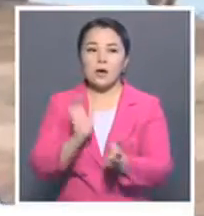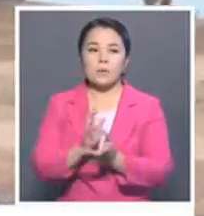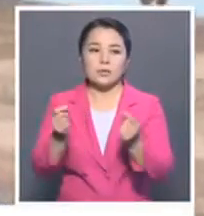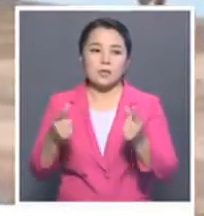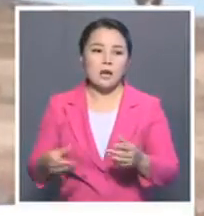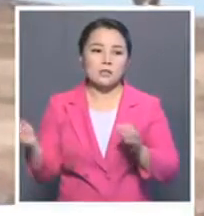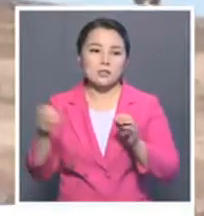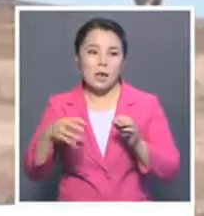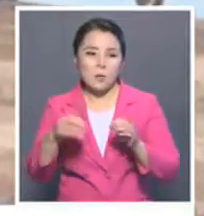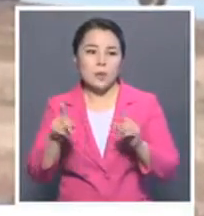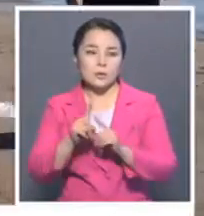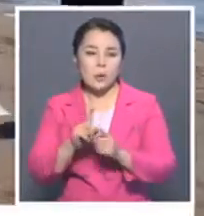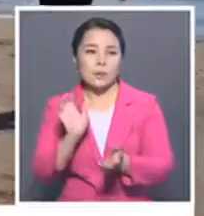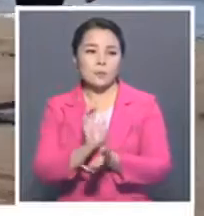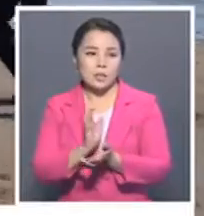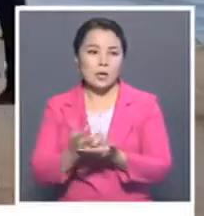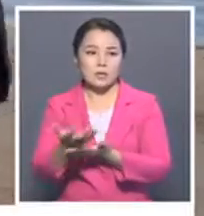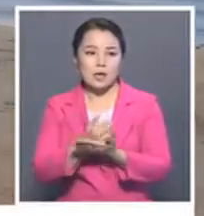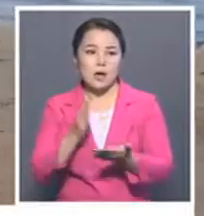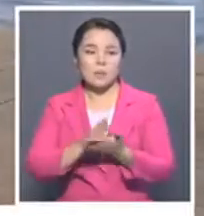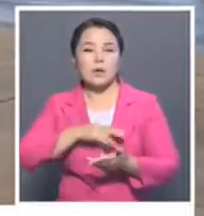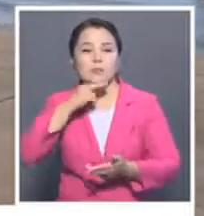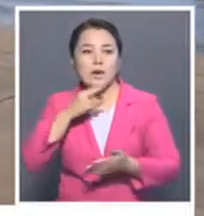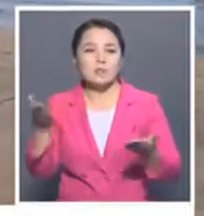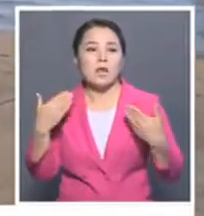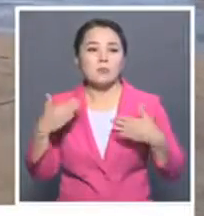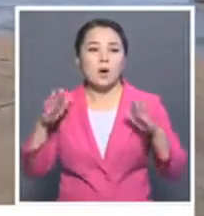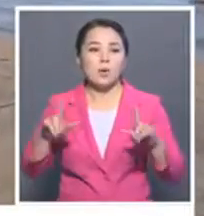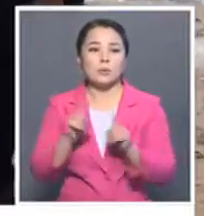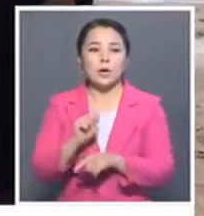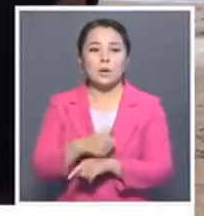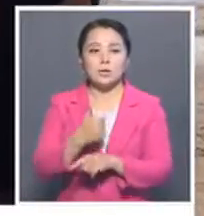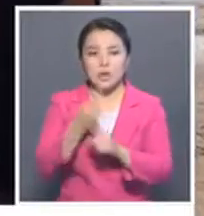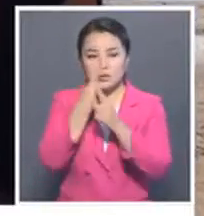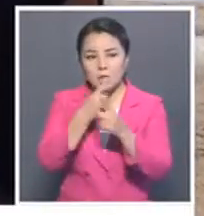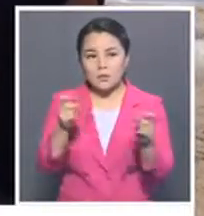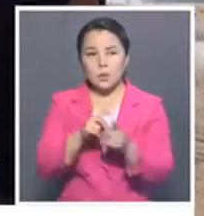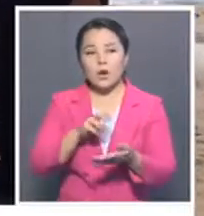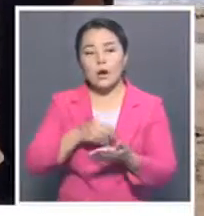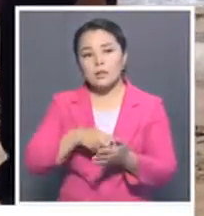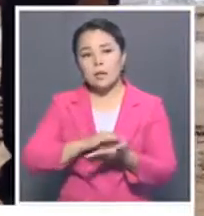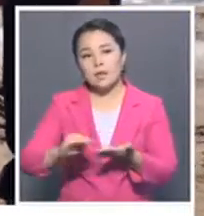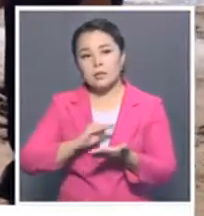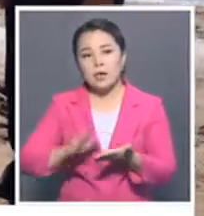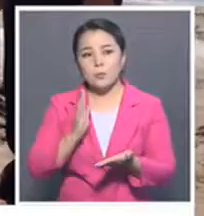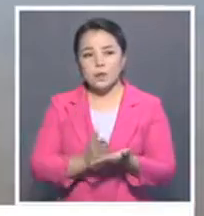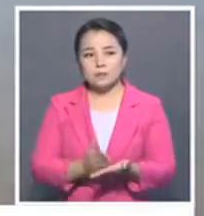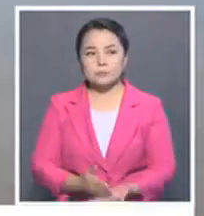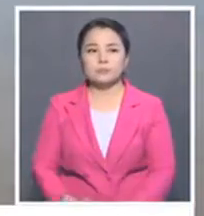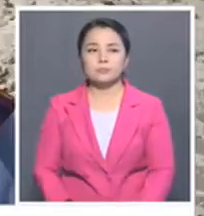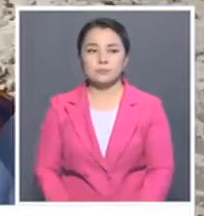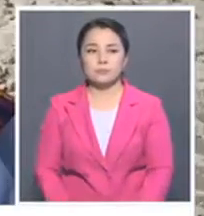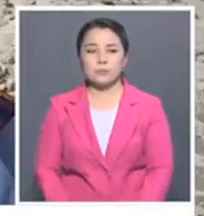таратты. Сондай-ақ жағажай тазалығына мән бермеген демалыс орны басшыларына ескертулер жасалып хаттама толтырылды.